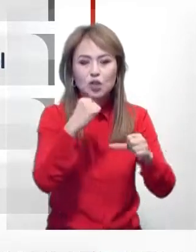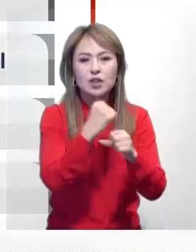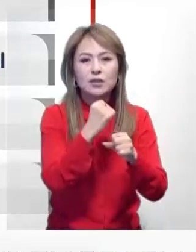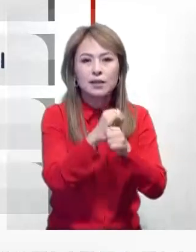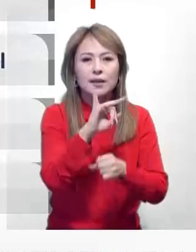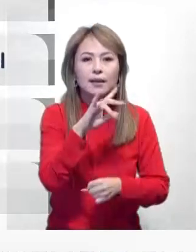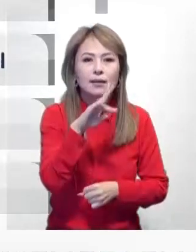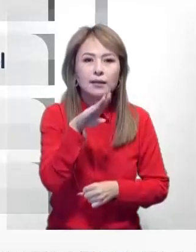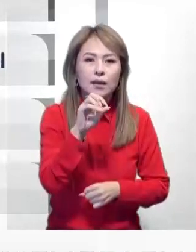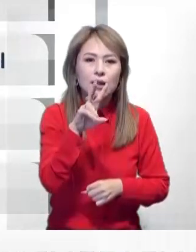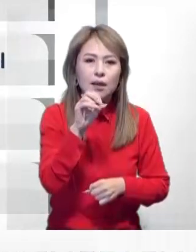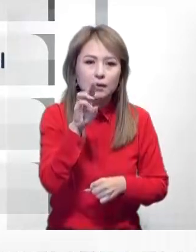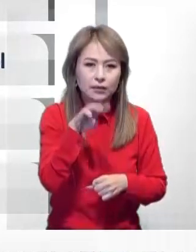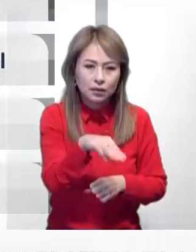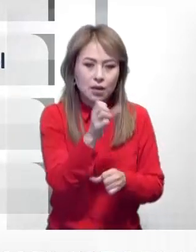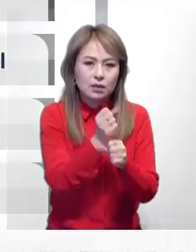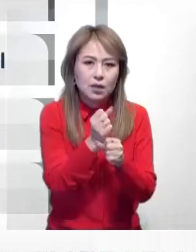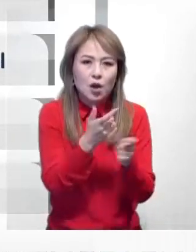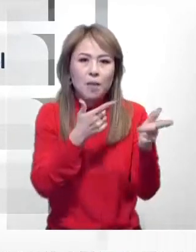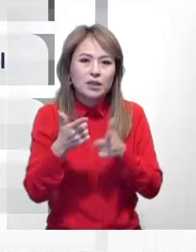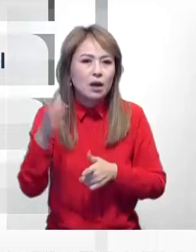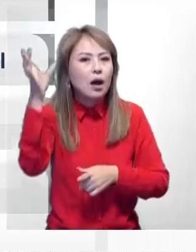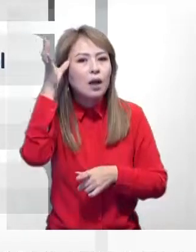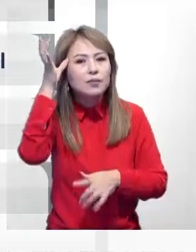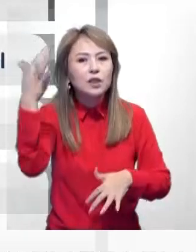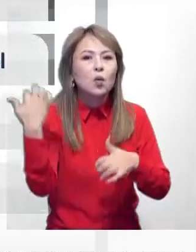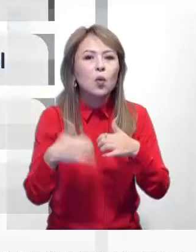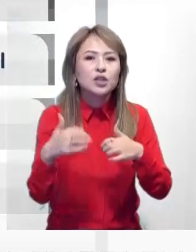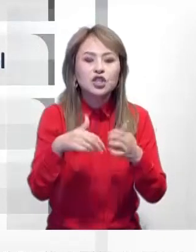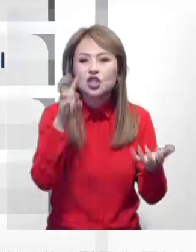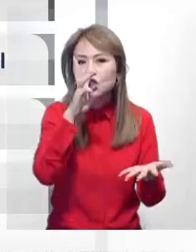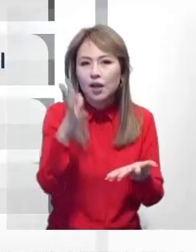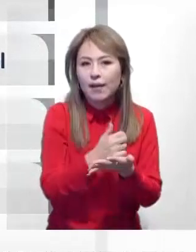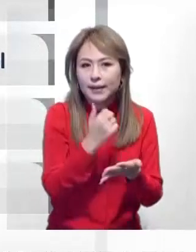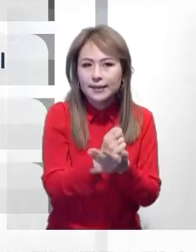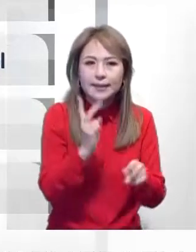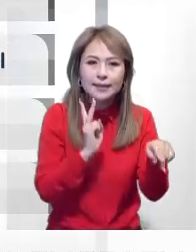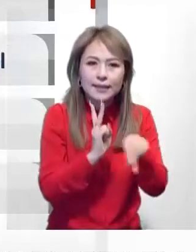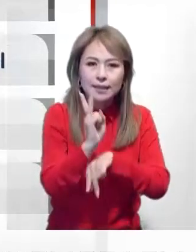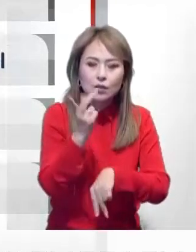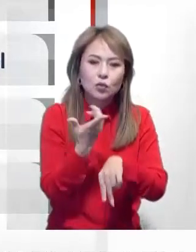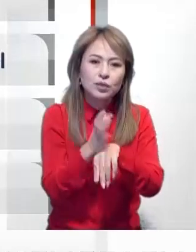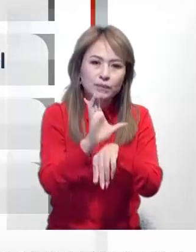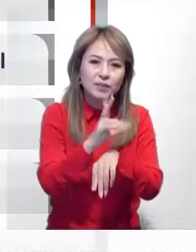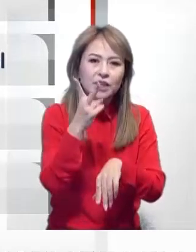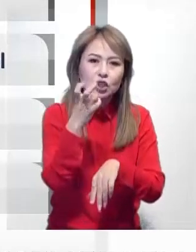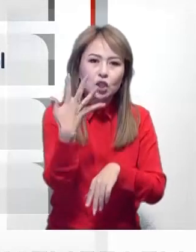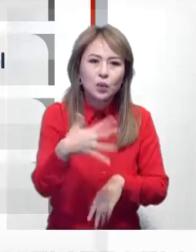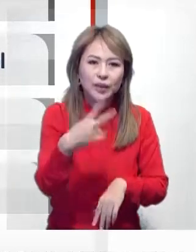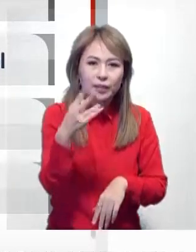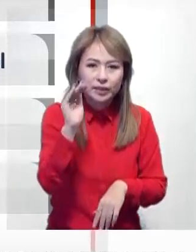бірлесіп, жасанды интеллект саласында кадр даярлау басталды. Ғалымдардың орташа жалақысы екі есе өсіп